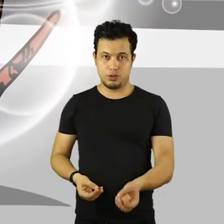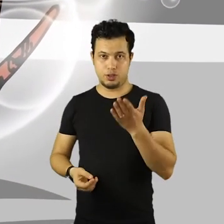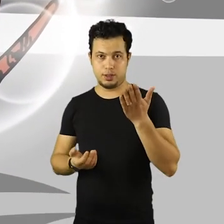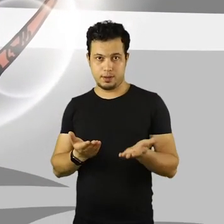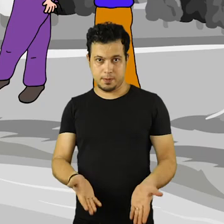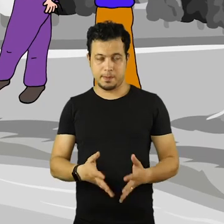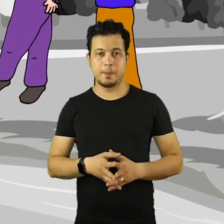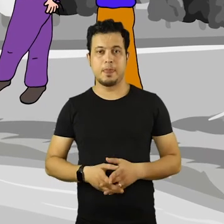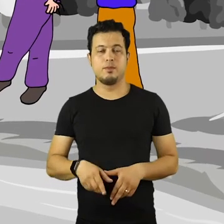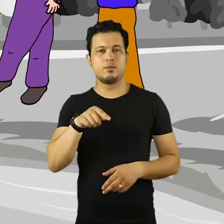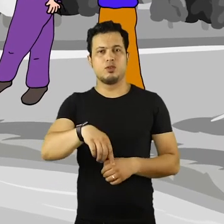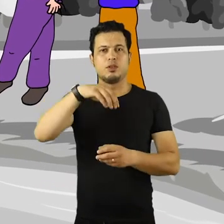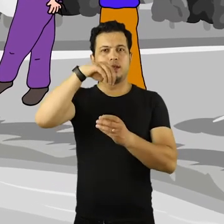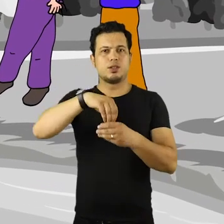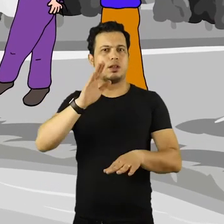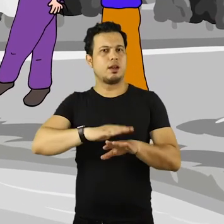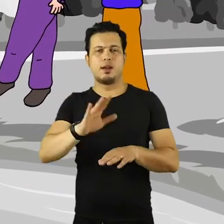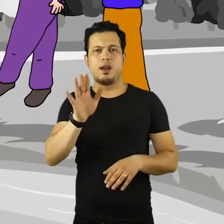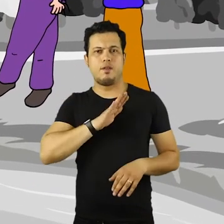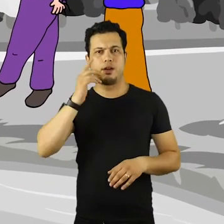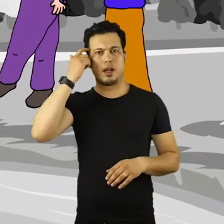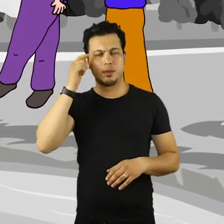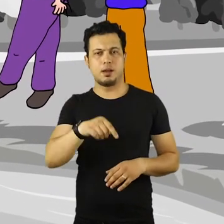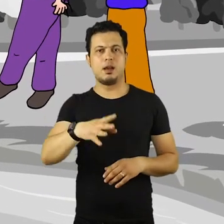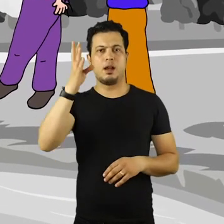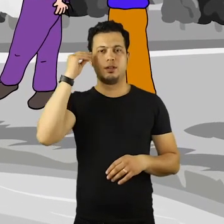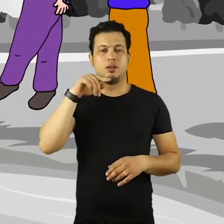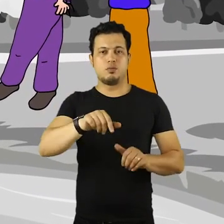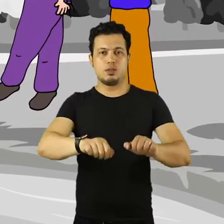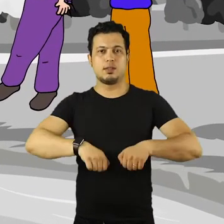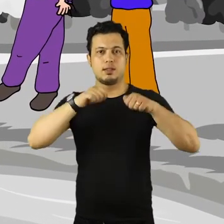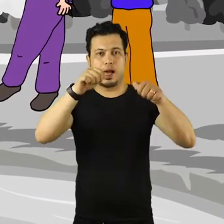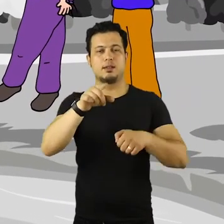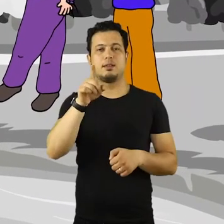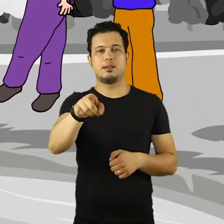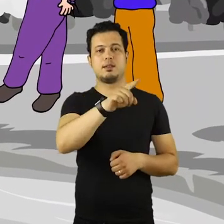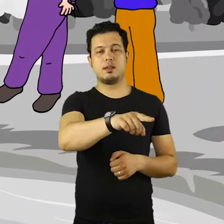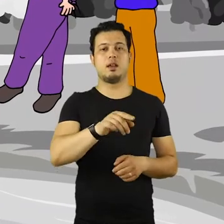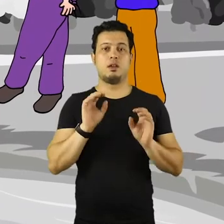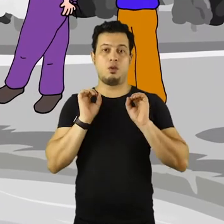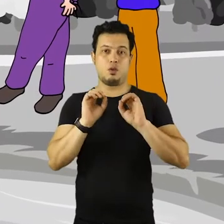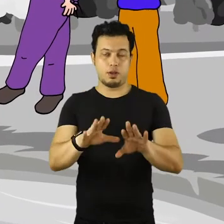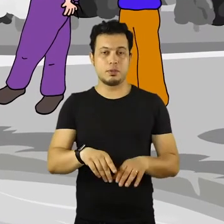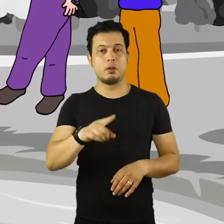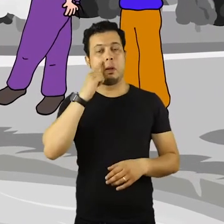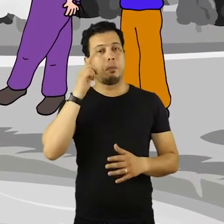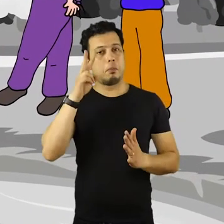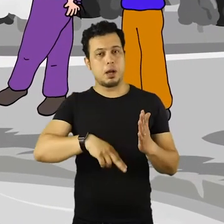durdu. Ne var içinde acaba? Anlaşılan bu sandık size çocuklar. Açın da